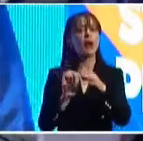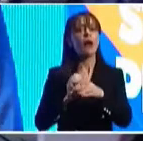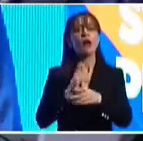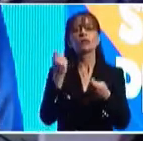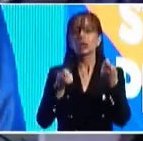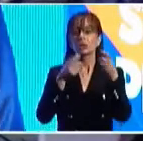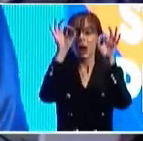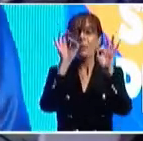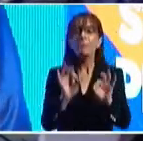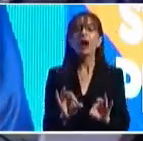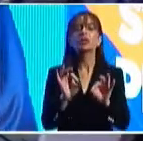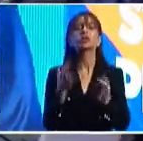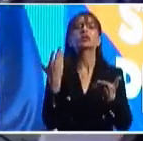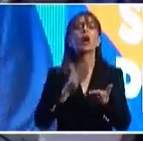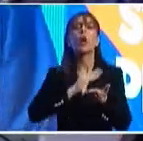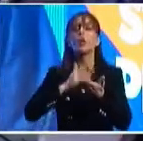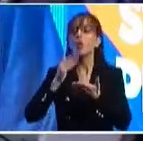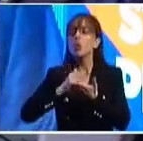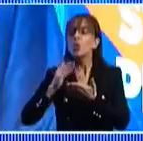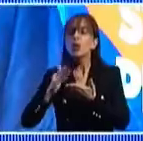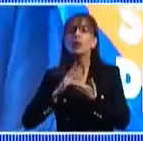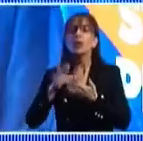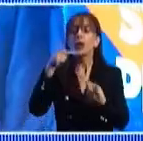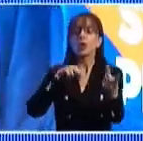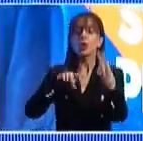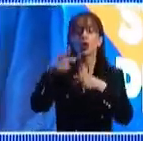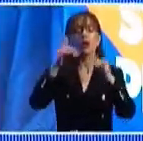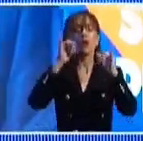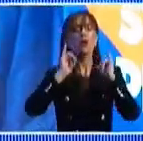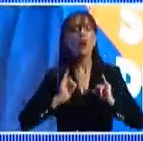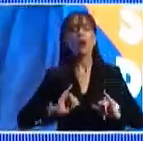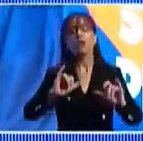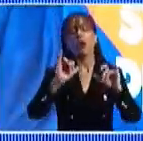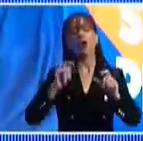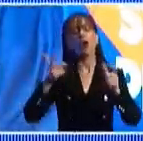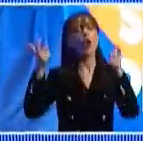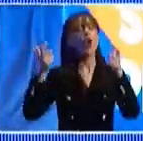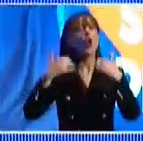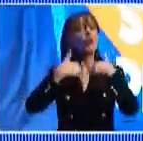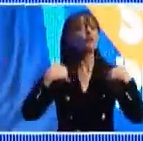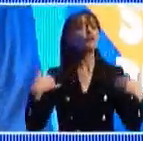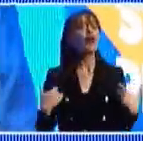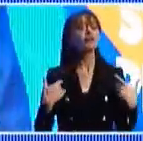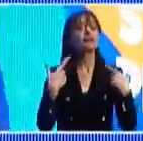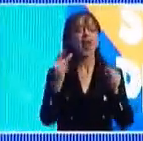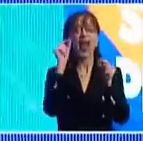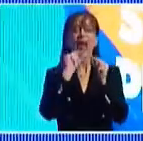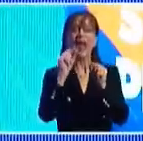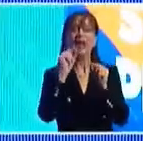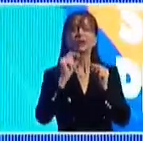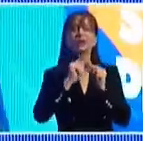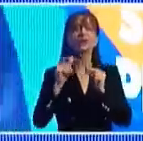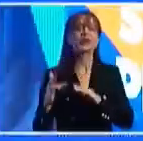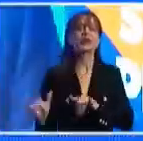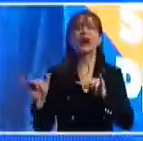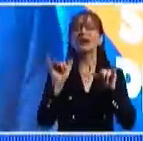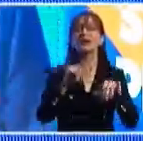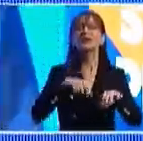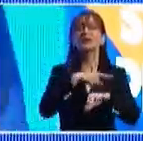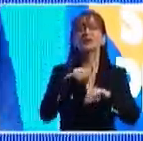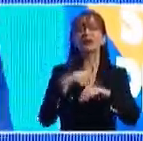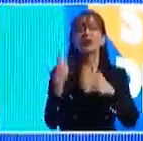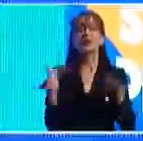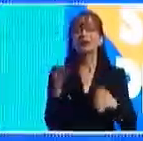Sürdürülebilir bir ulaşım sistemi için konforlu, güvenilir ve bu manada ekonomik, aynı zamanda çevreci